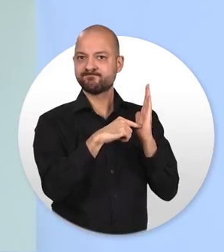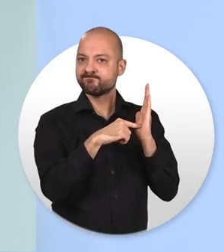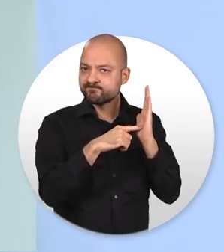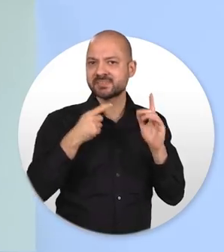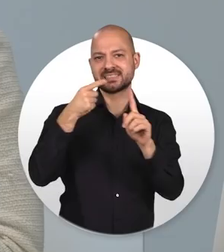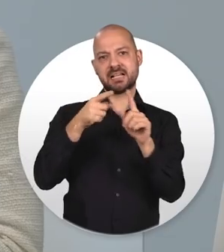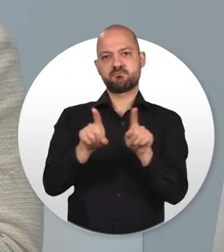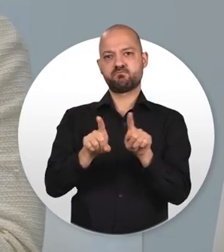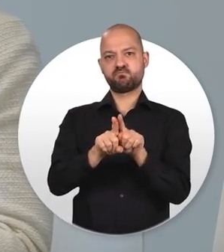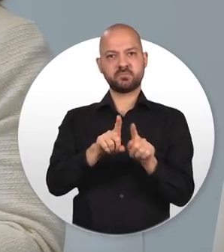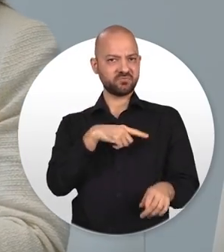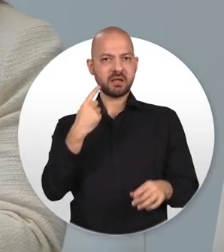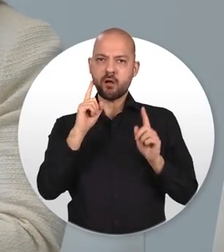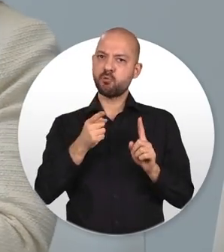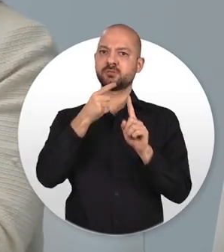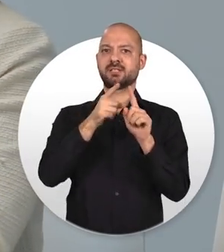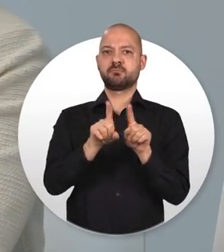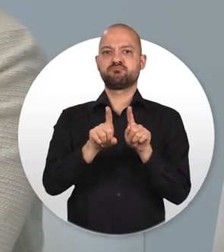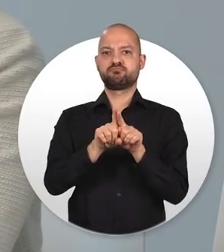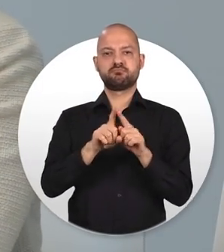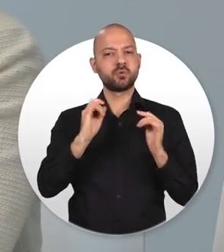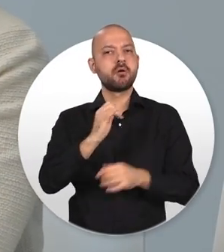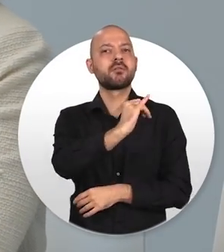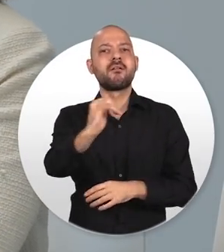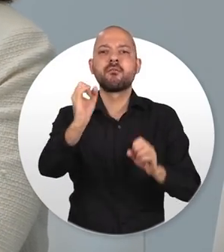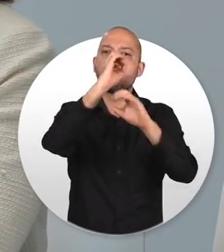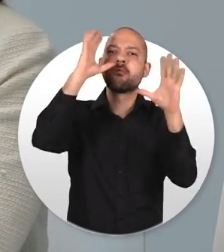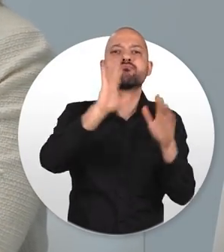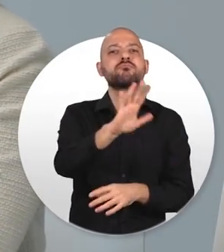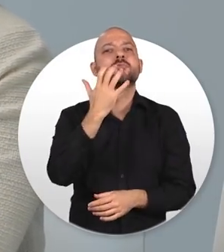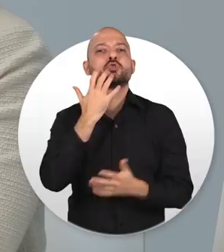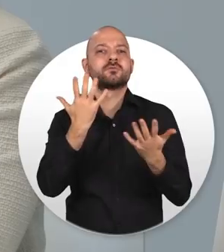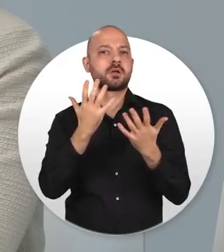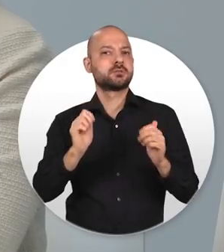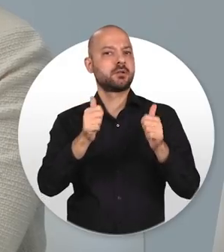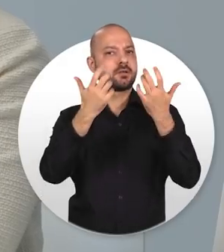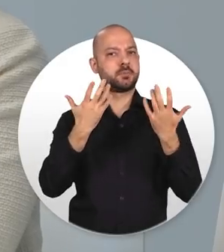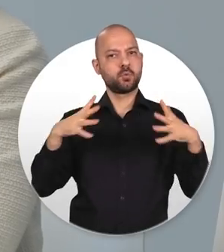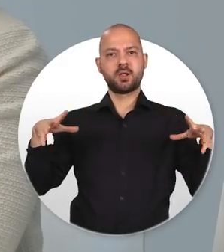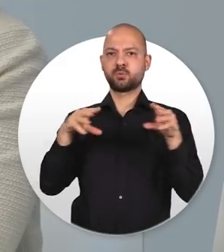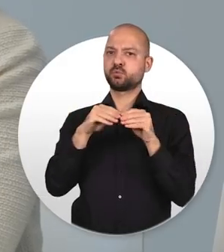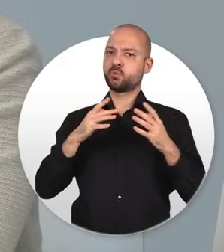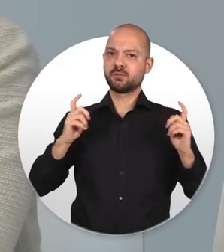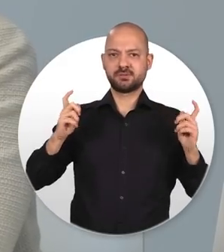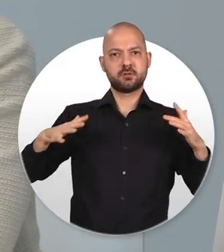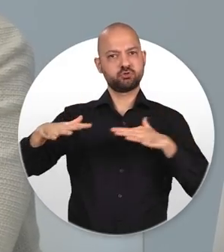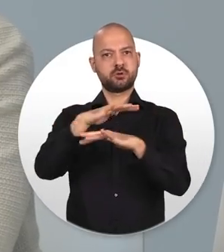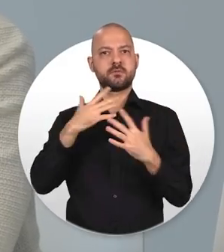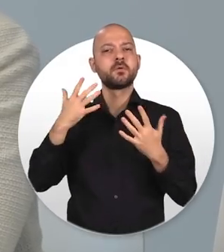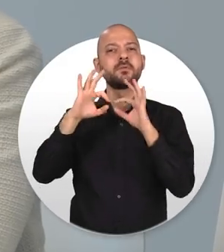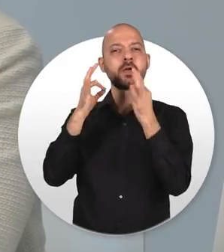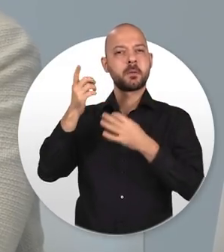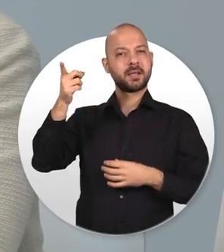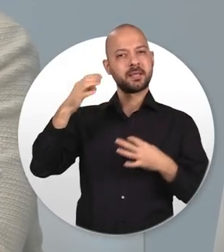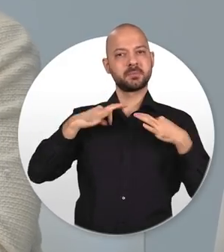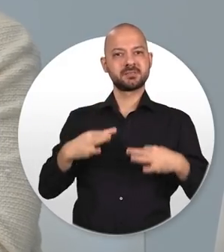Die UN-Behindertenrechtskonvention hat am Anfang als Ziel, das wir alle als Ziel haben, nämlich dass jeder kann leben, wie er will, und die Inklusion und die Gesellschaft von jeder